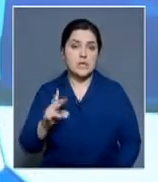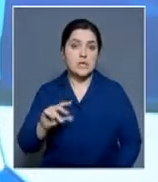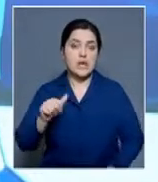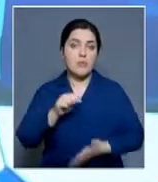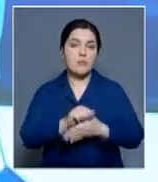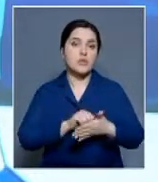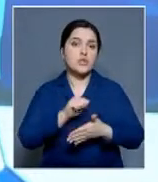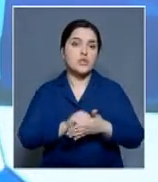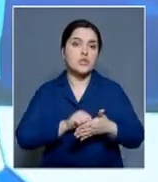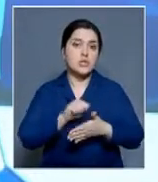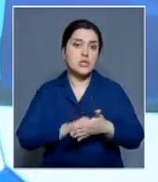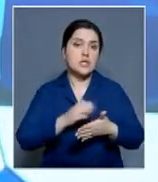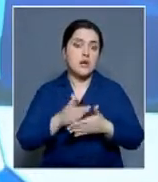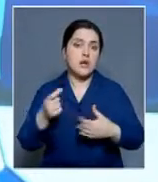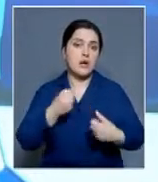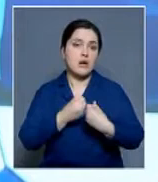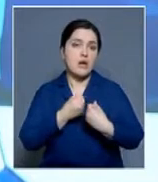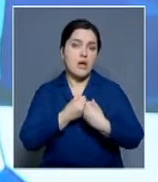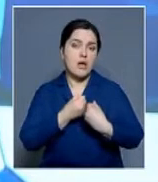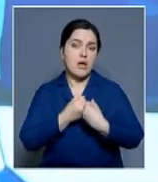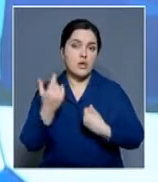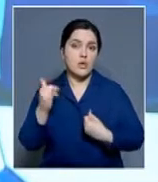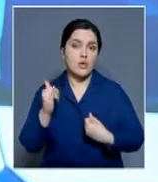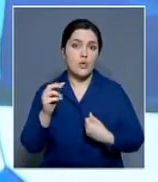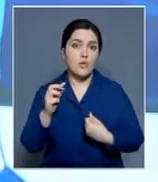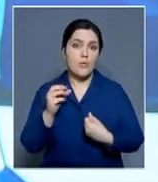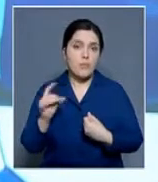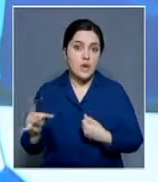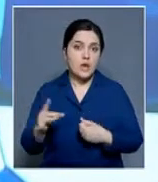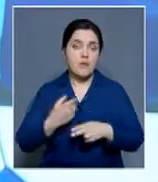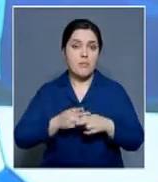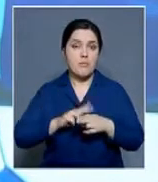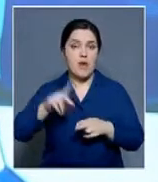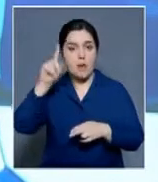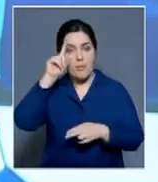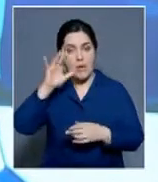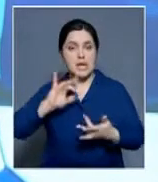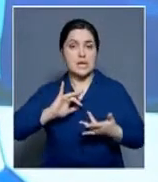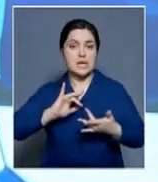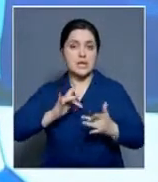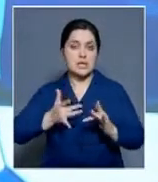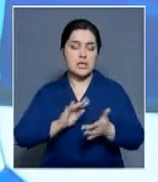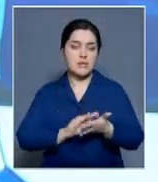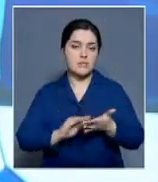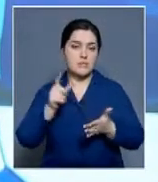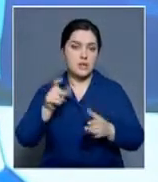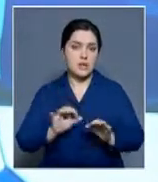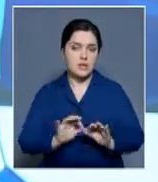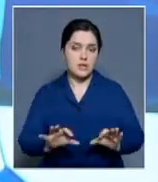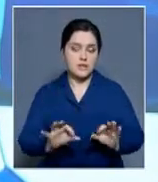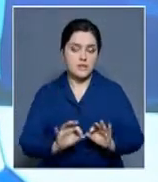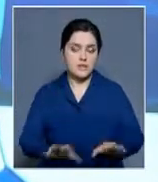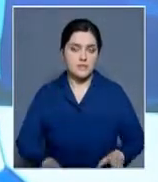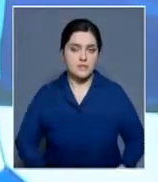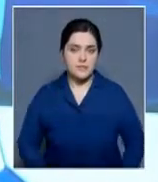их протеста – недобросовестная конкуренция со стороны Uber, популярного интернет-сервиса. Юлия Гончар расскажет подробнее.